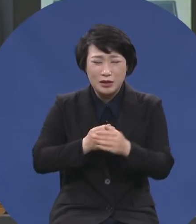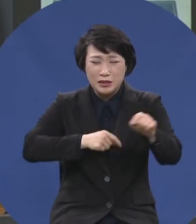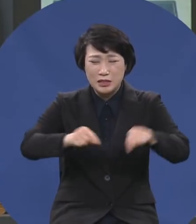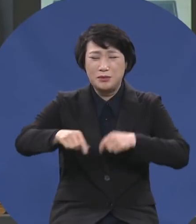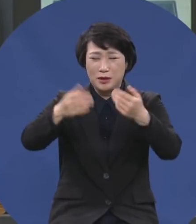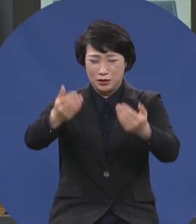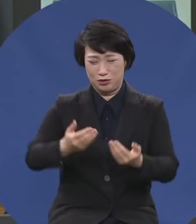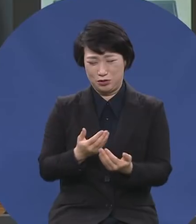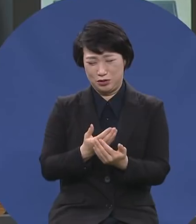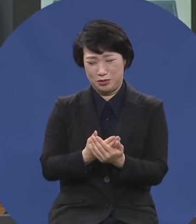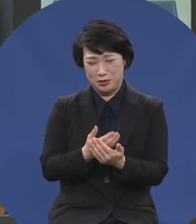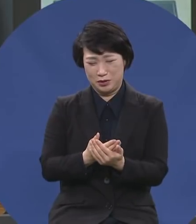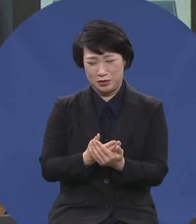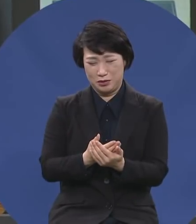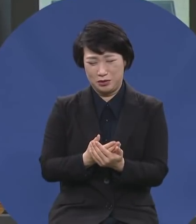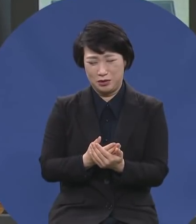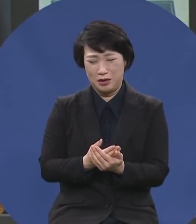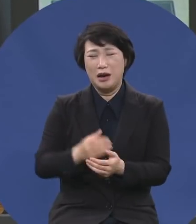지배하시고